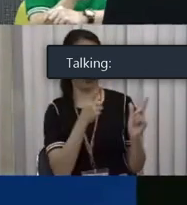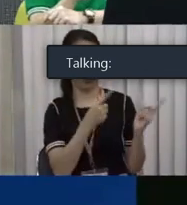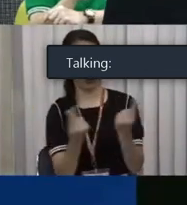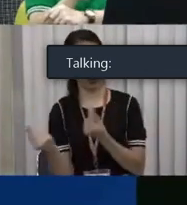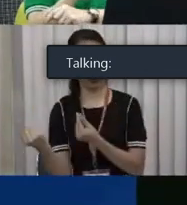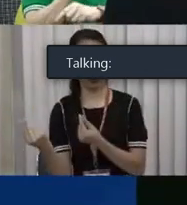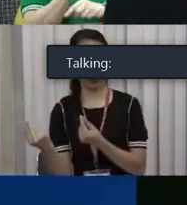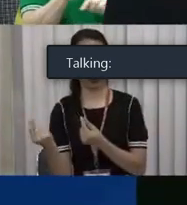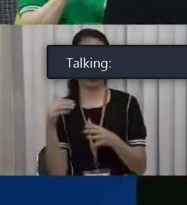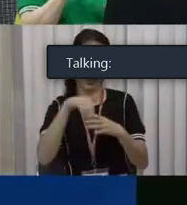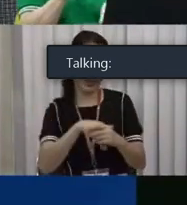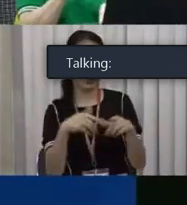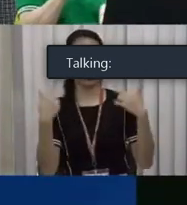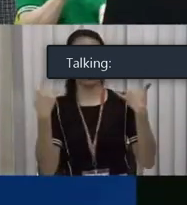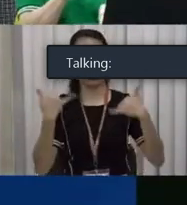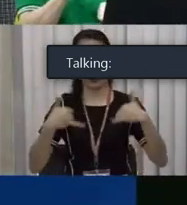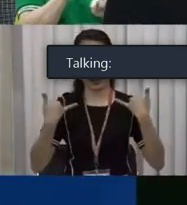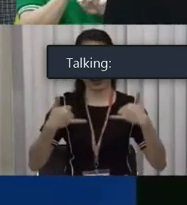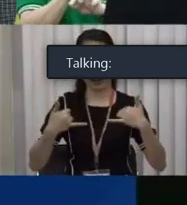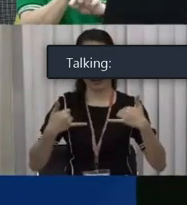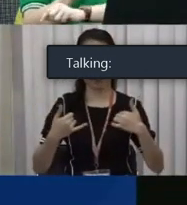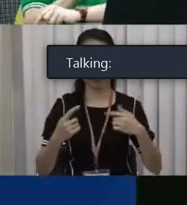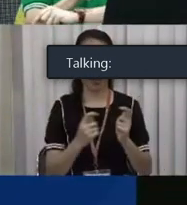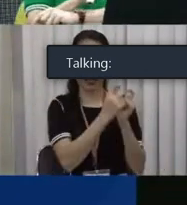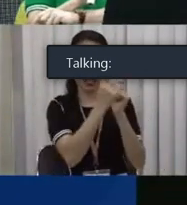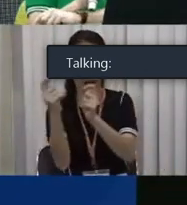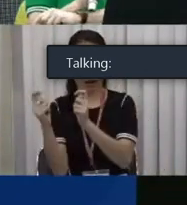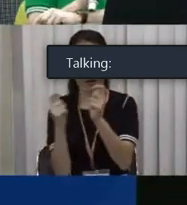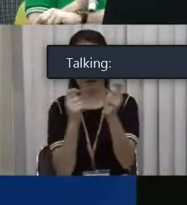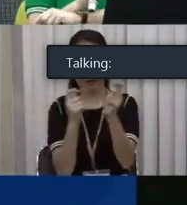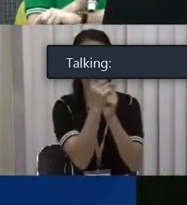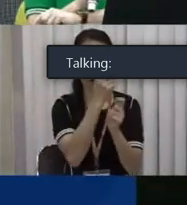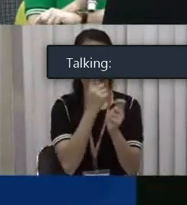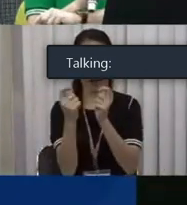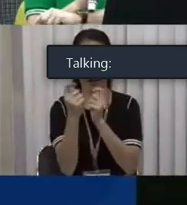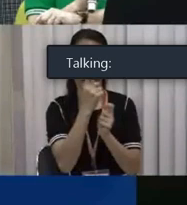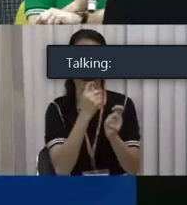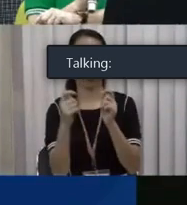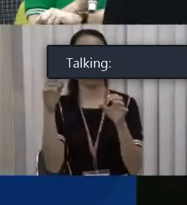travel overseas. Oh. Next.